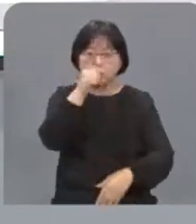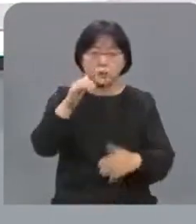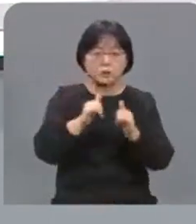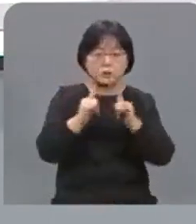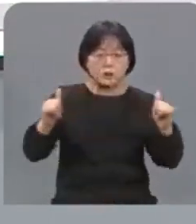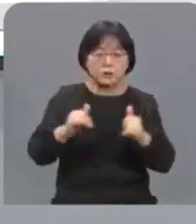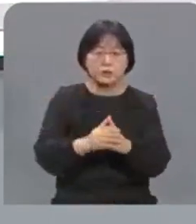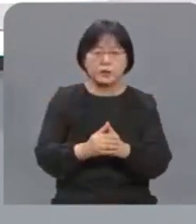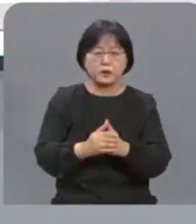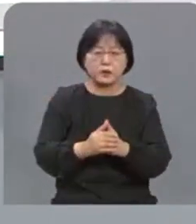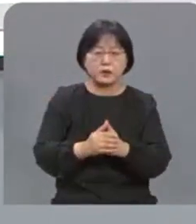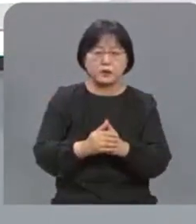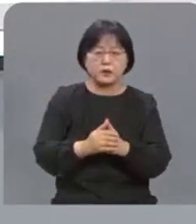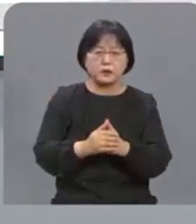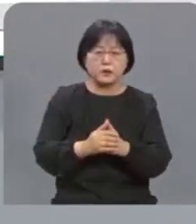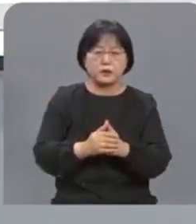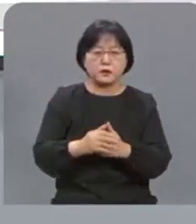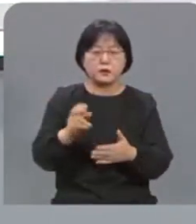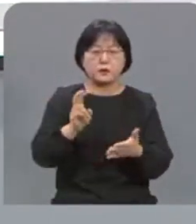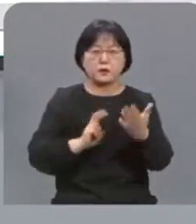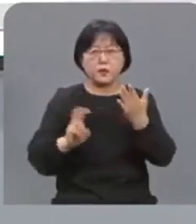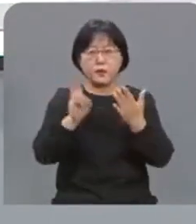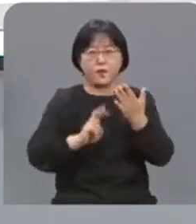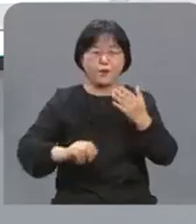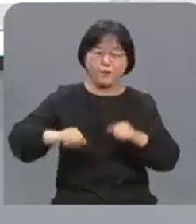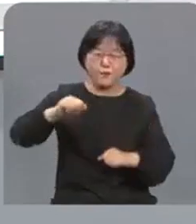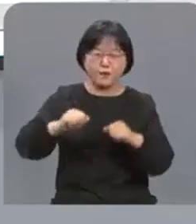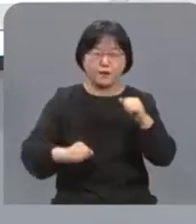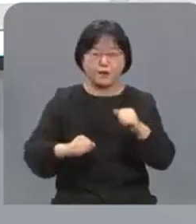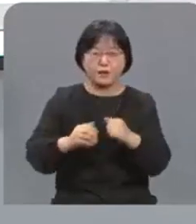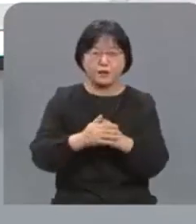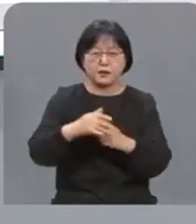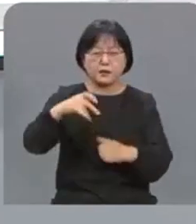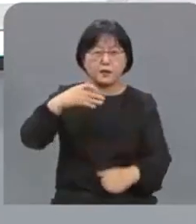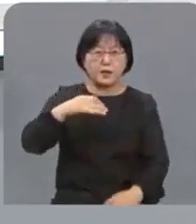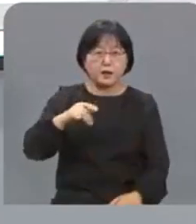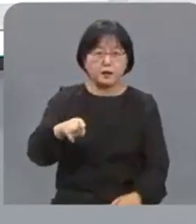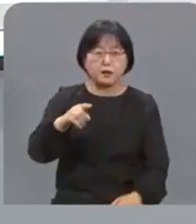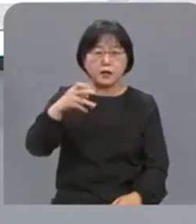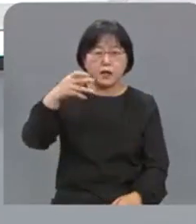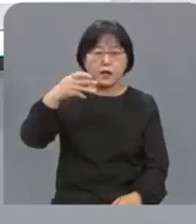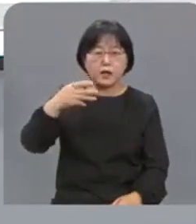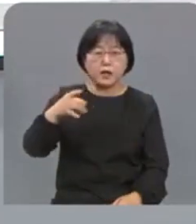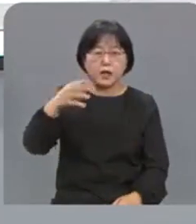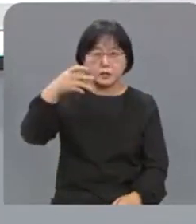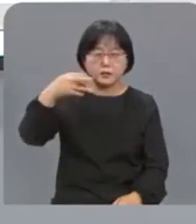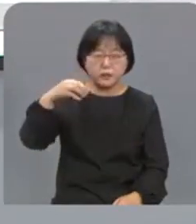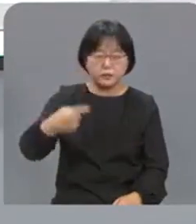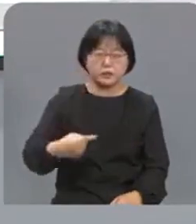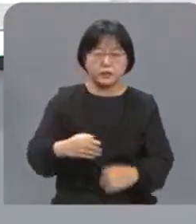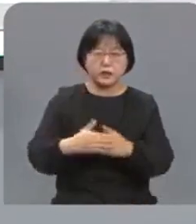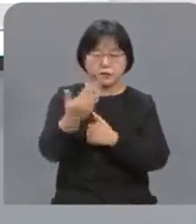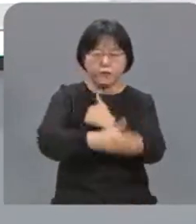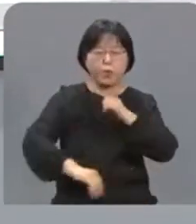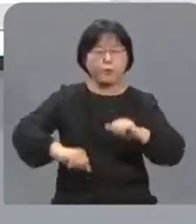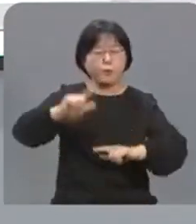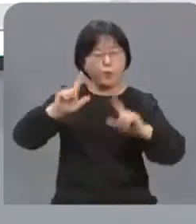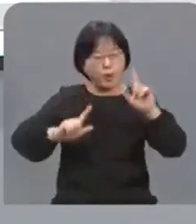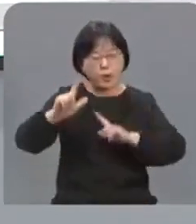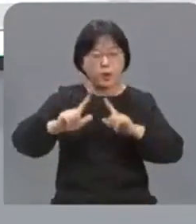통역사분께서 굉장히 화제가 됐어요. 이제 클레어 에드워즈 씨인데 이분